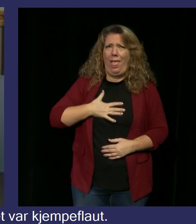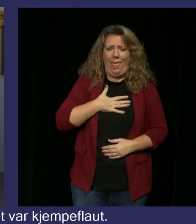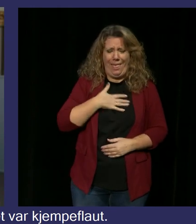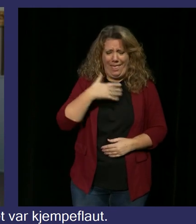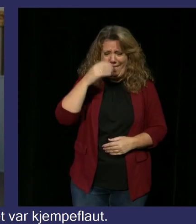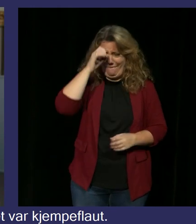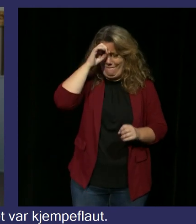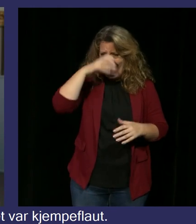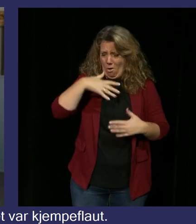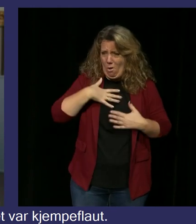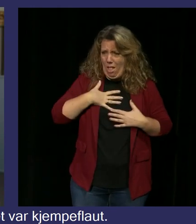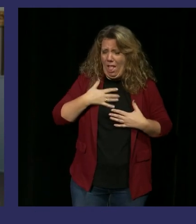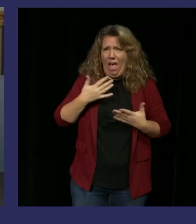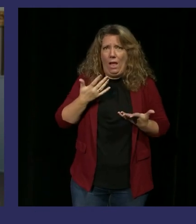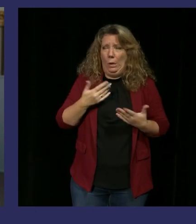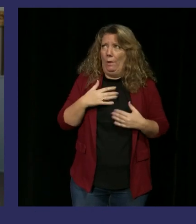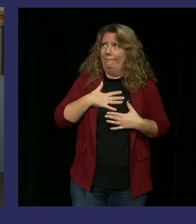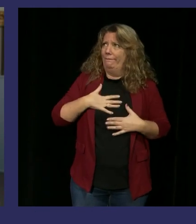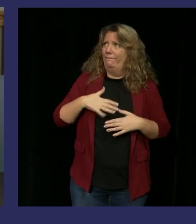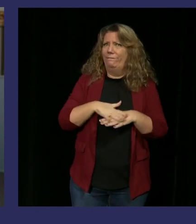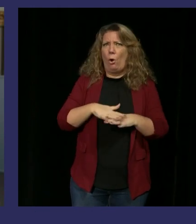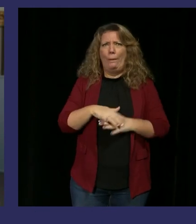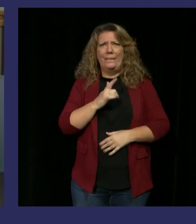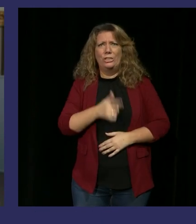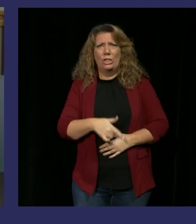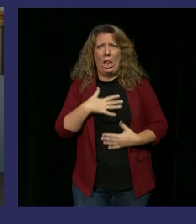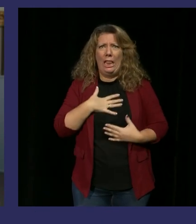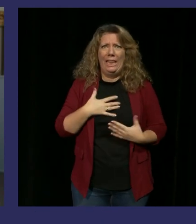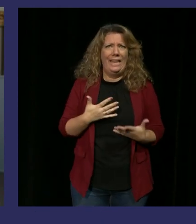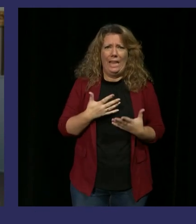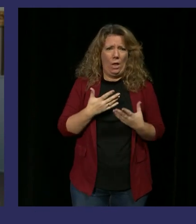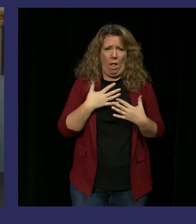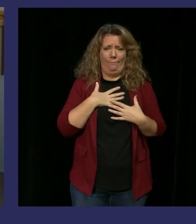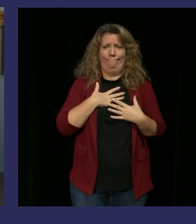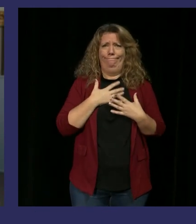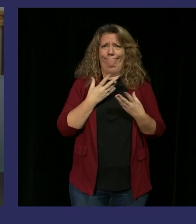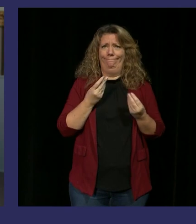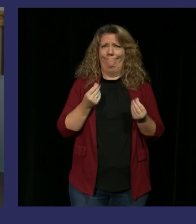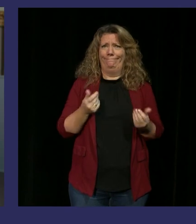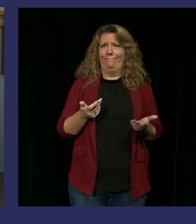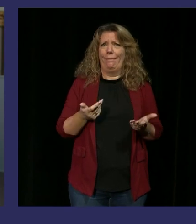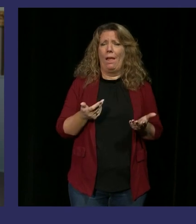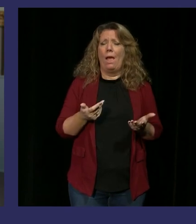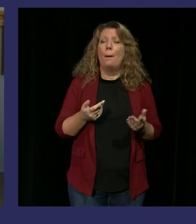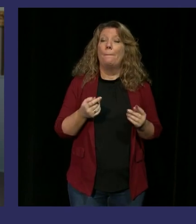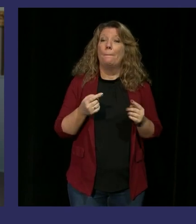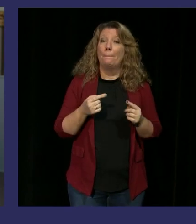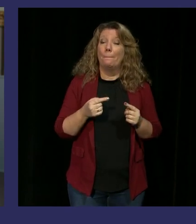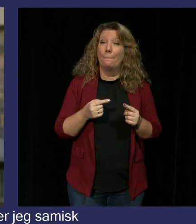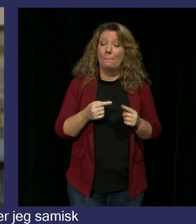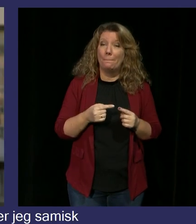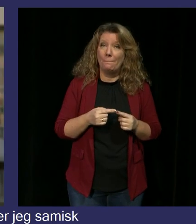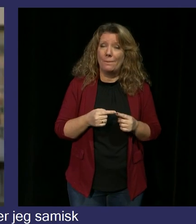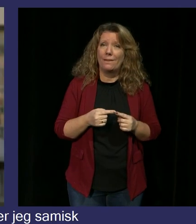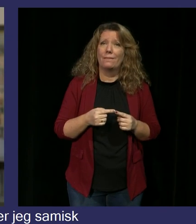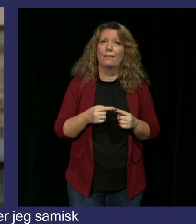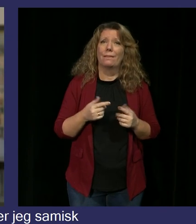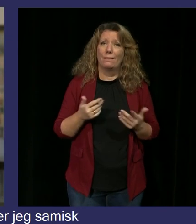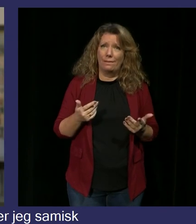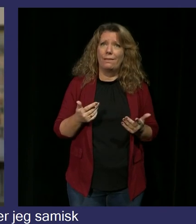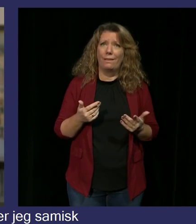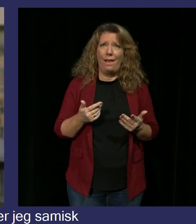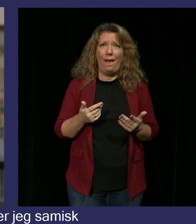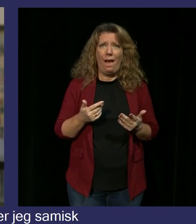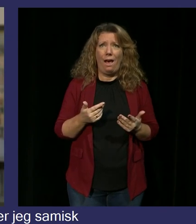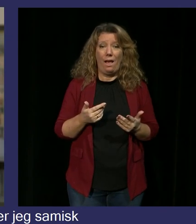skyldig og ja, i det hele tatt. men ja, så